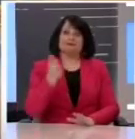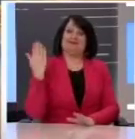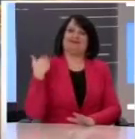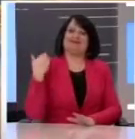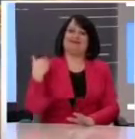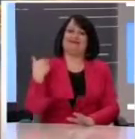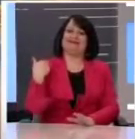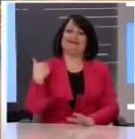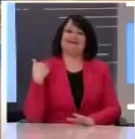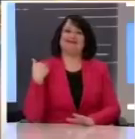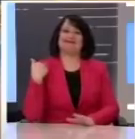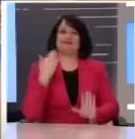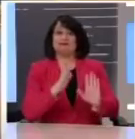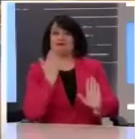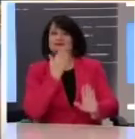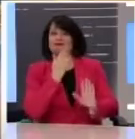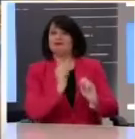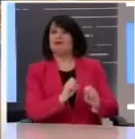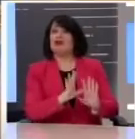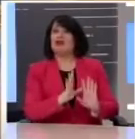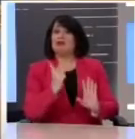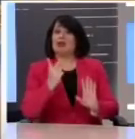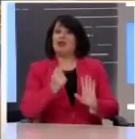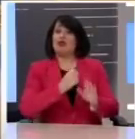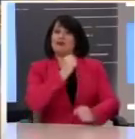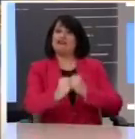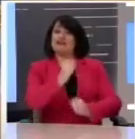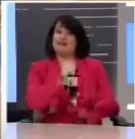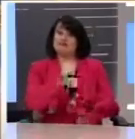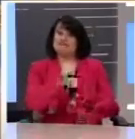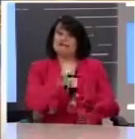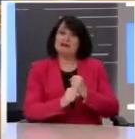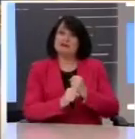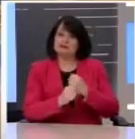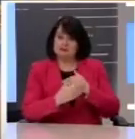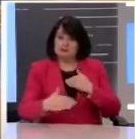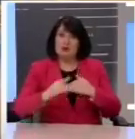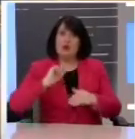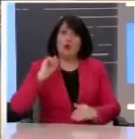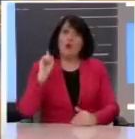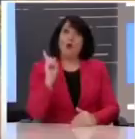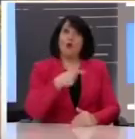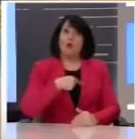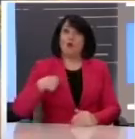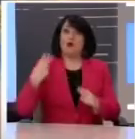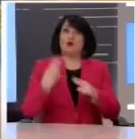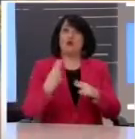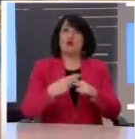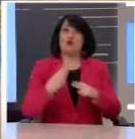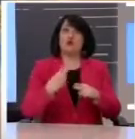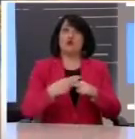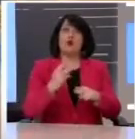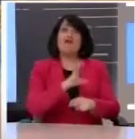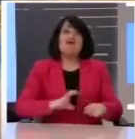πούνε κάντε τα μαθήματά σας, και μέσα σε 2,5 χρόνια όλοι οι ηγέτες των σημαντικότερων δυνάμεων του πλανήτη έχουν περάσει